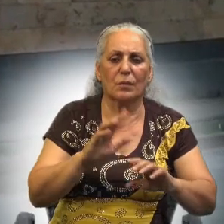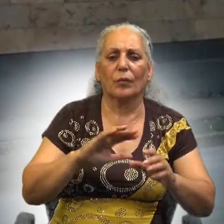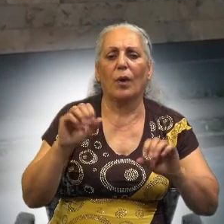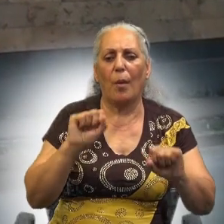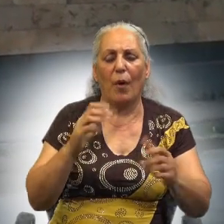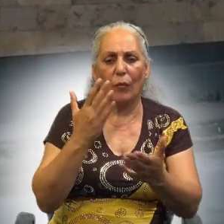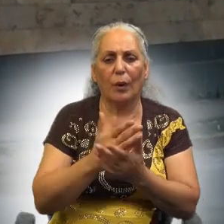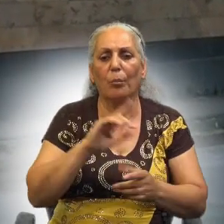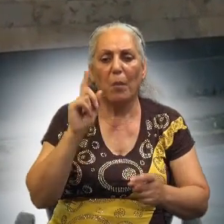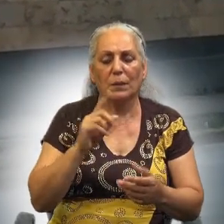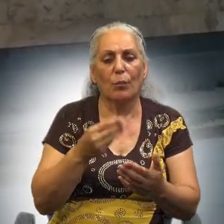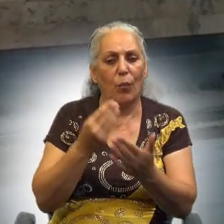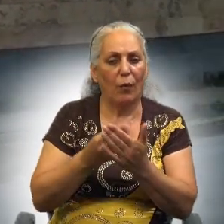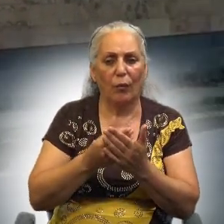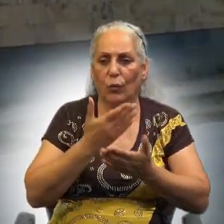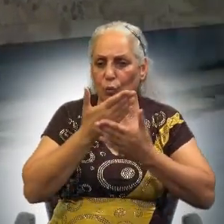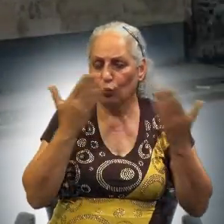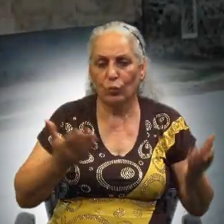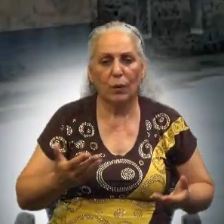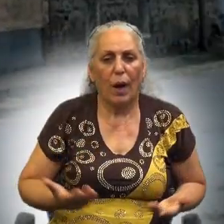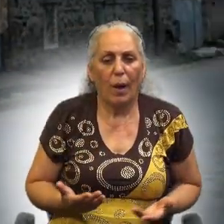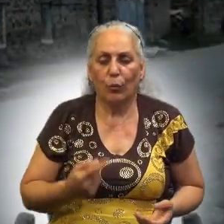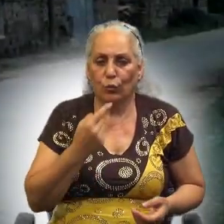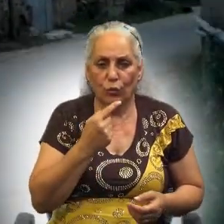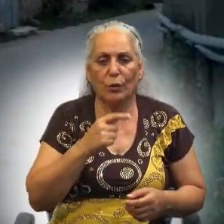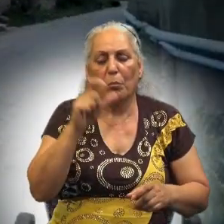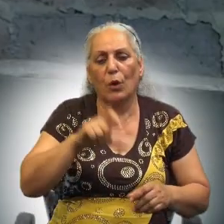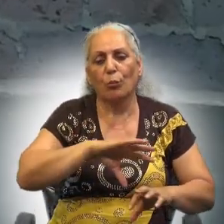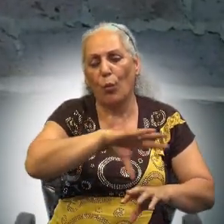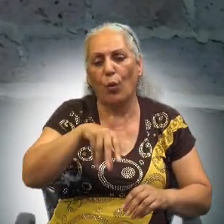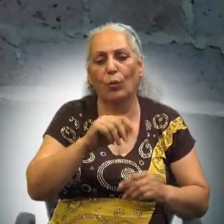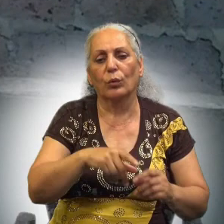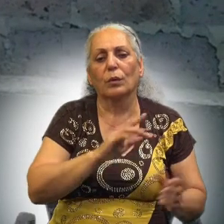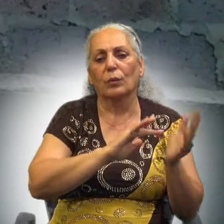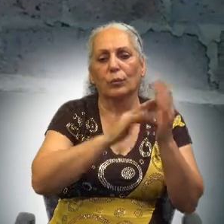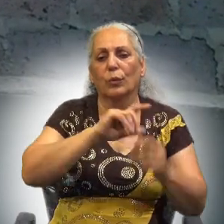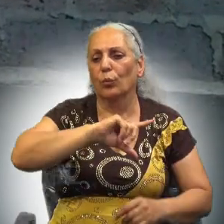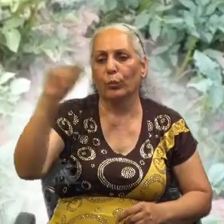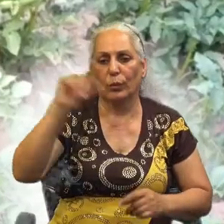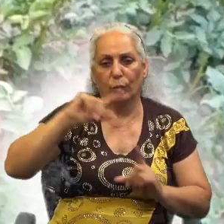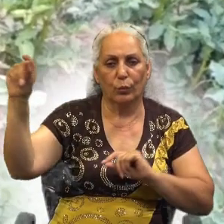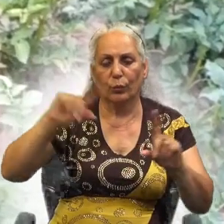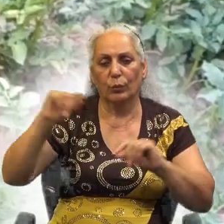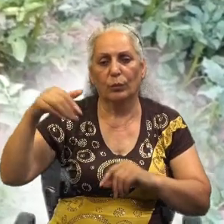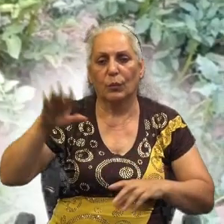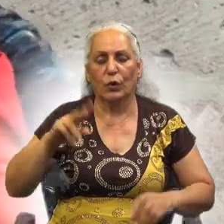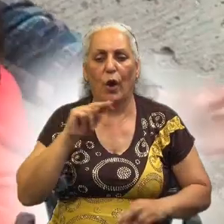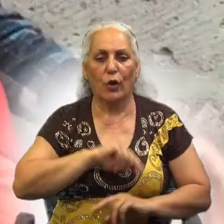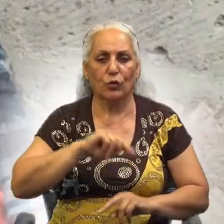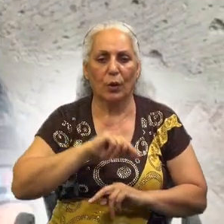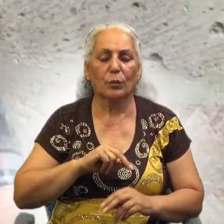ֆինանսական միջոցներ չունենալու համար մեկնում է արտագնա աշխատանքի։ Գյուղում մնացողների հիմնական զբաղմունքն էլ գյուղատնտեսությունն